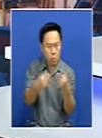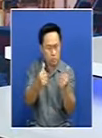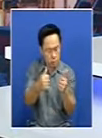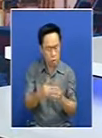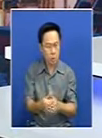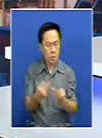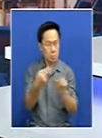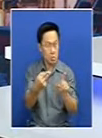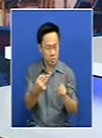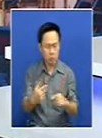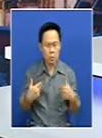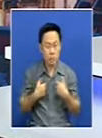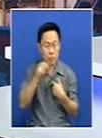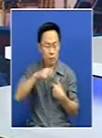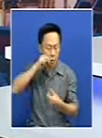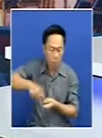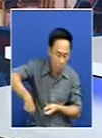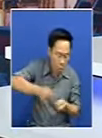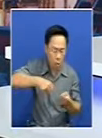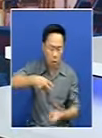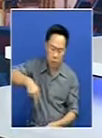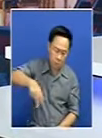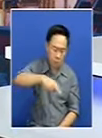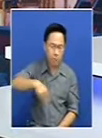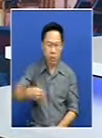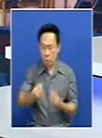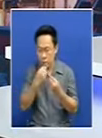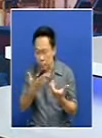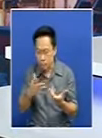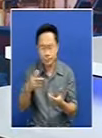เพราะว่าเวลาเล่นน้ำเสร็จหิวไม่มีอะไรทานก็นี่แหละข้าวไข่เจียว ค่ะ